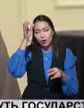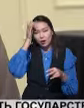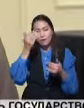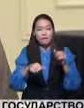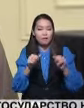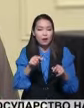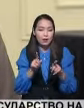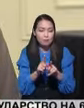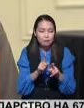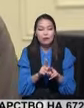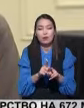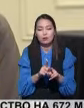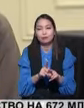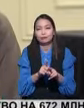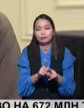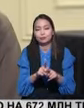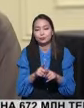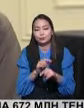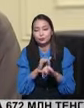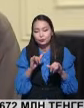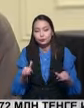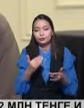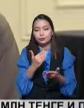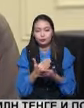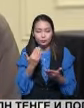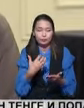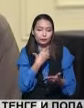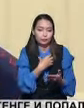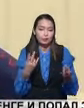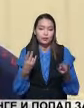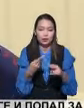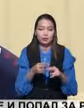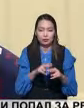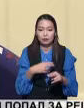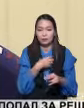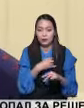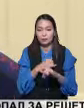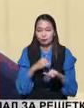некая дискриминация. Думаю, что преодолевая все барьеры, мы сможем этого